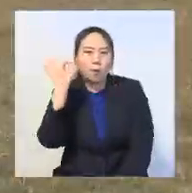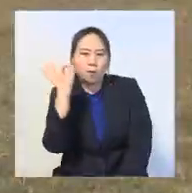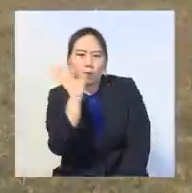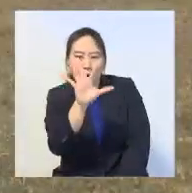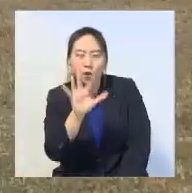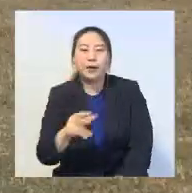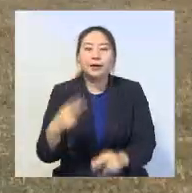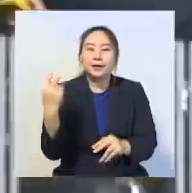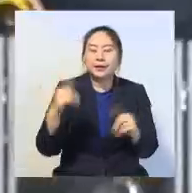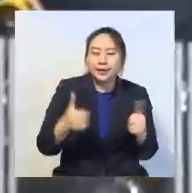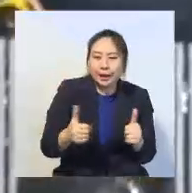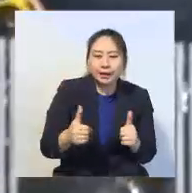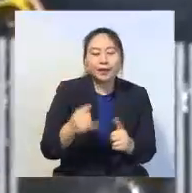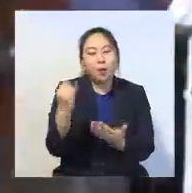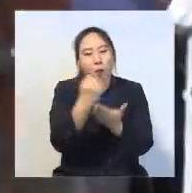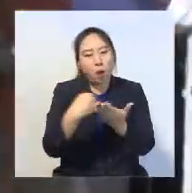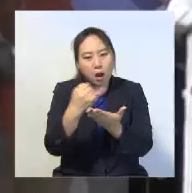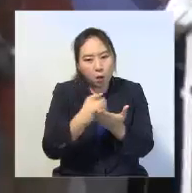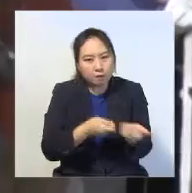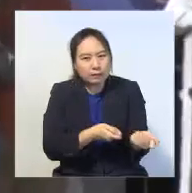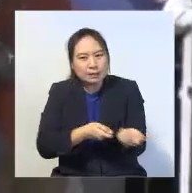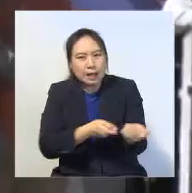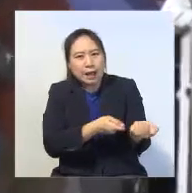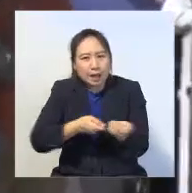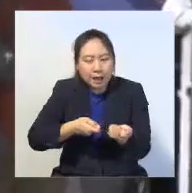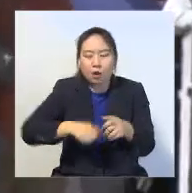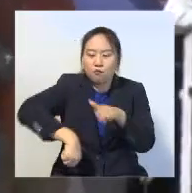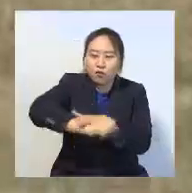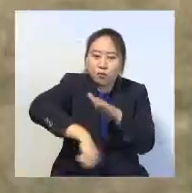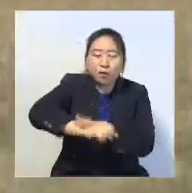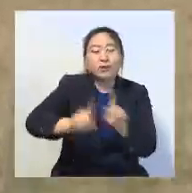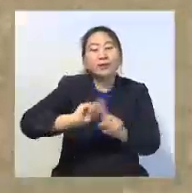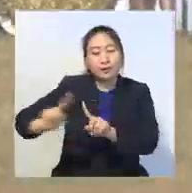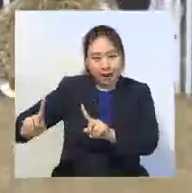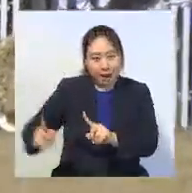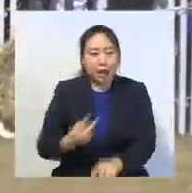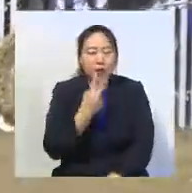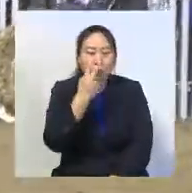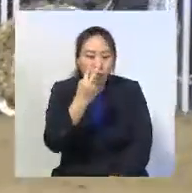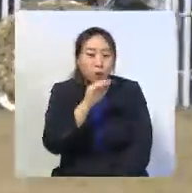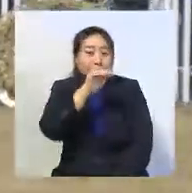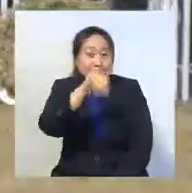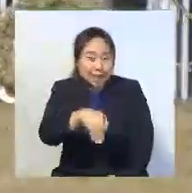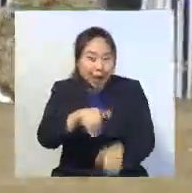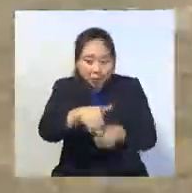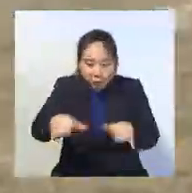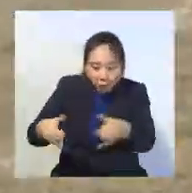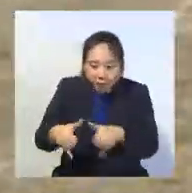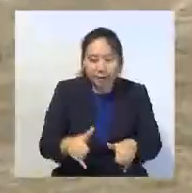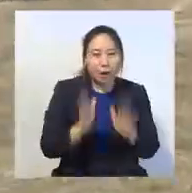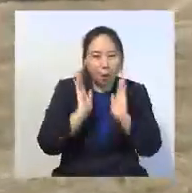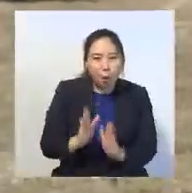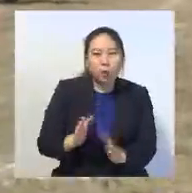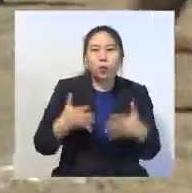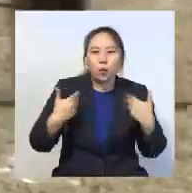าดรูปช้างชักเยอะและช้างเตะฟุตบอลค่ะสร้างความสนุกสนานเพลิดเพลินและลุ้นให้กำลังใจช้างจากกองเชียร์ข้างสนามค่ะ